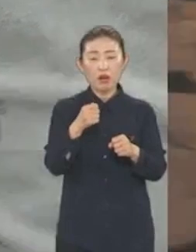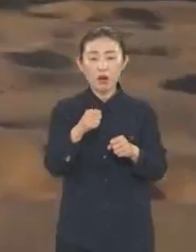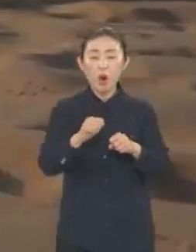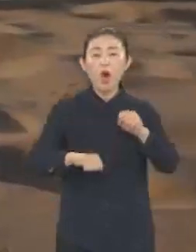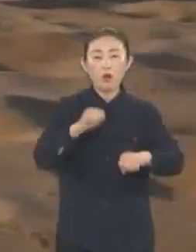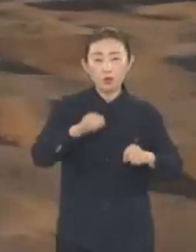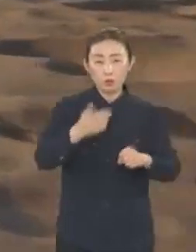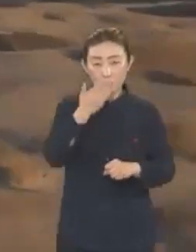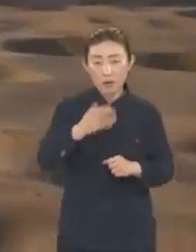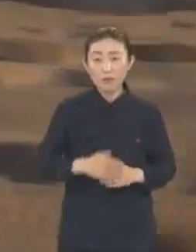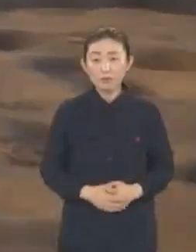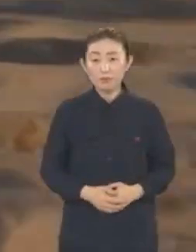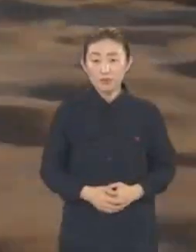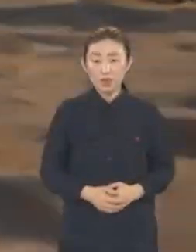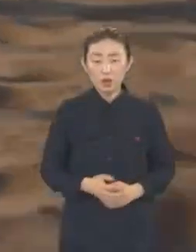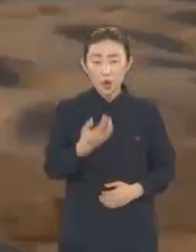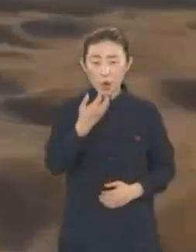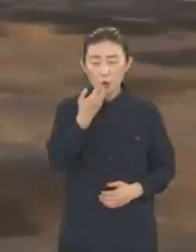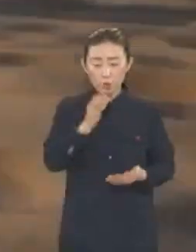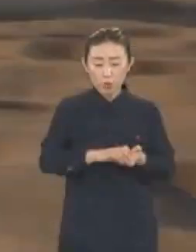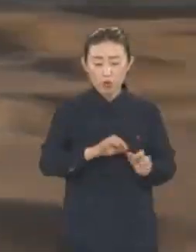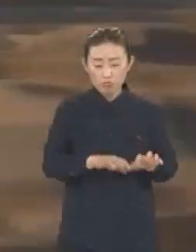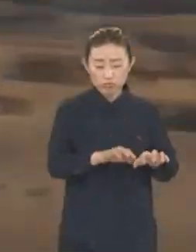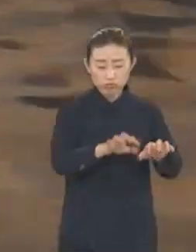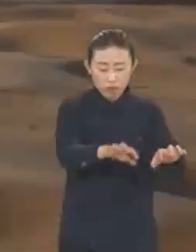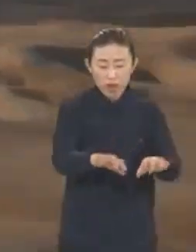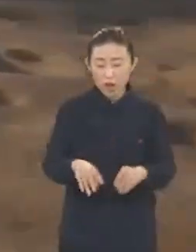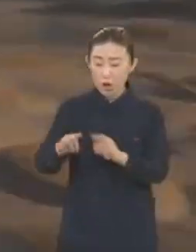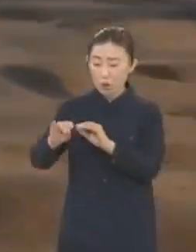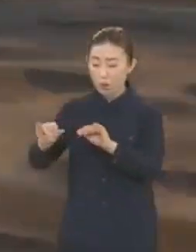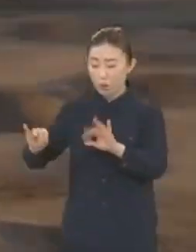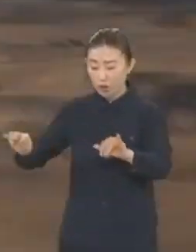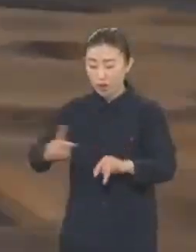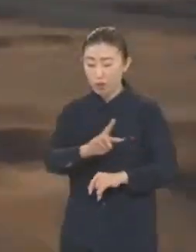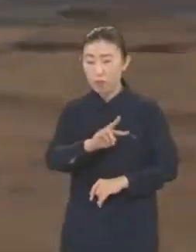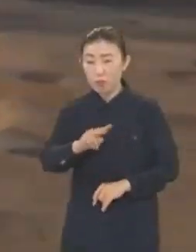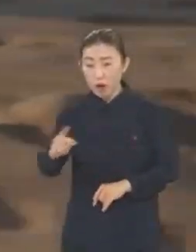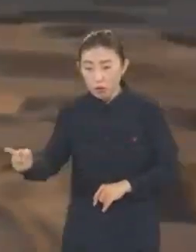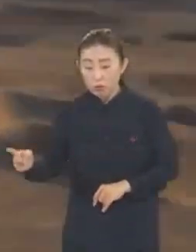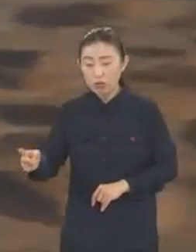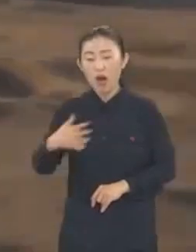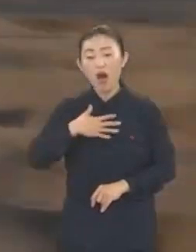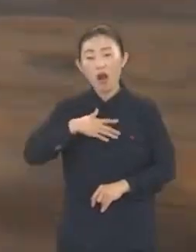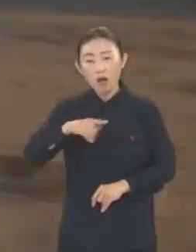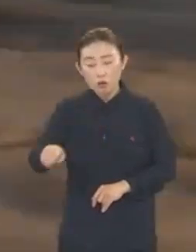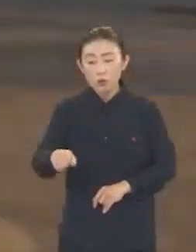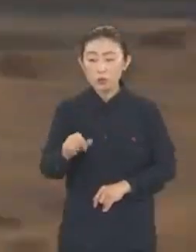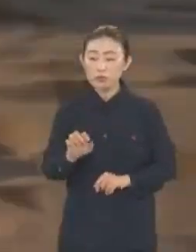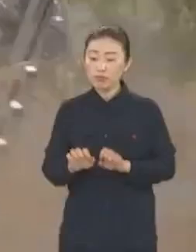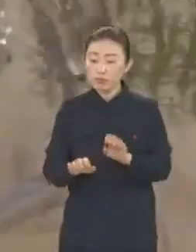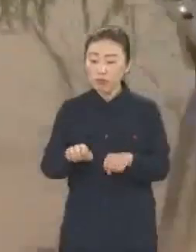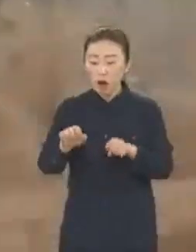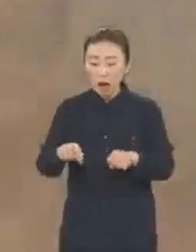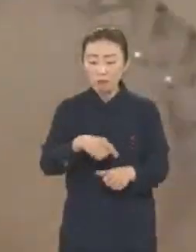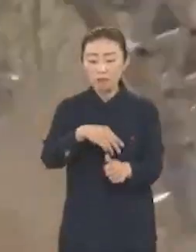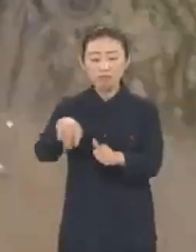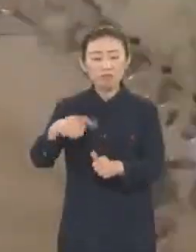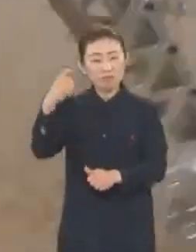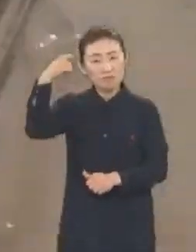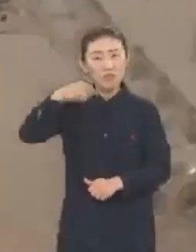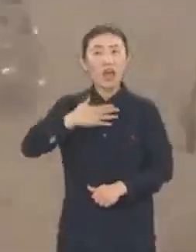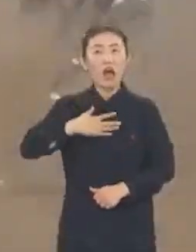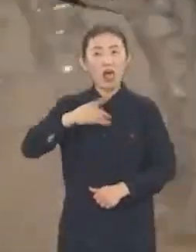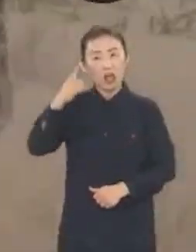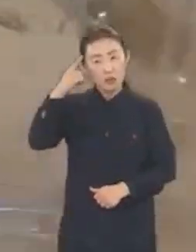겁니다. 단단한 땅을 걷다가 모래밭에 가면 특별한 조작을 하지 않아도 몇 발자국 디디면서 스스로